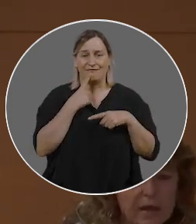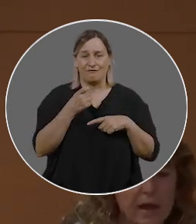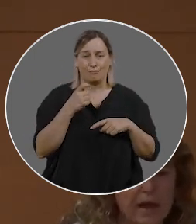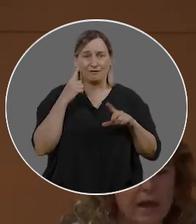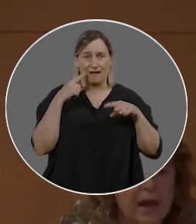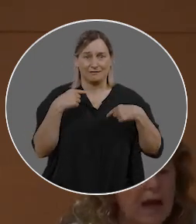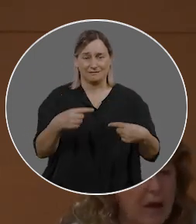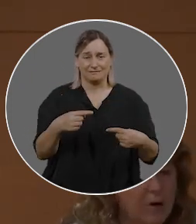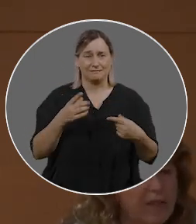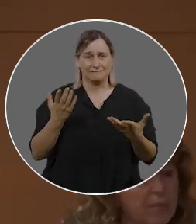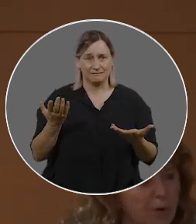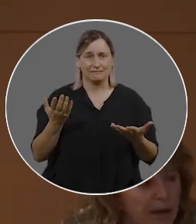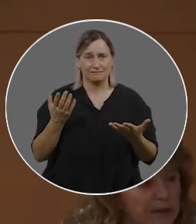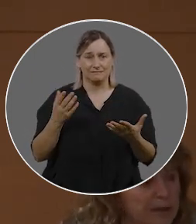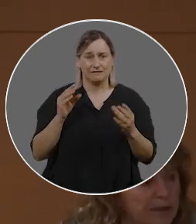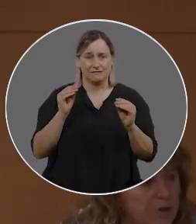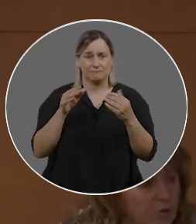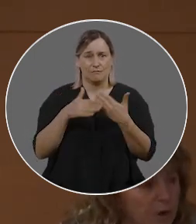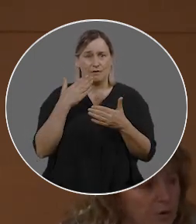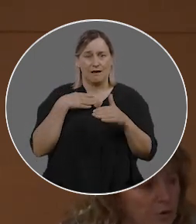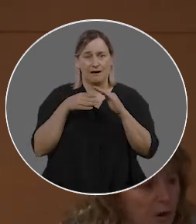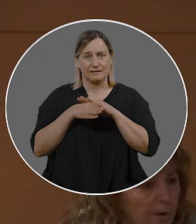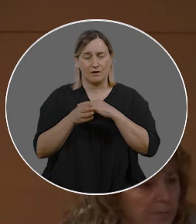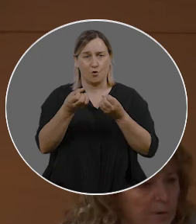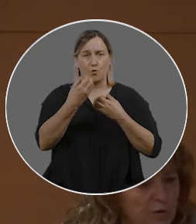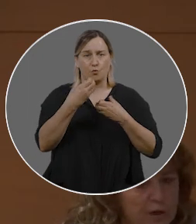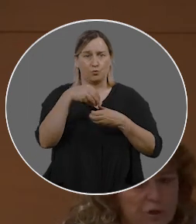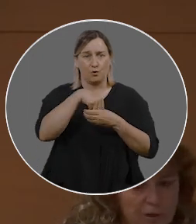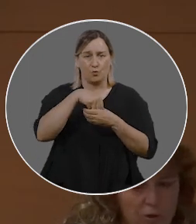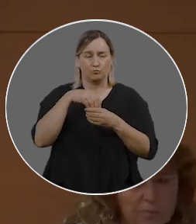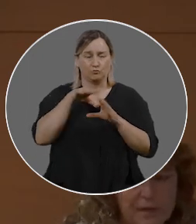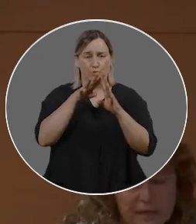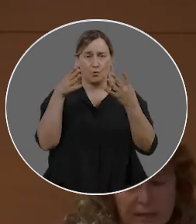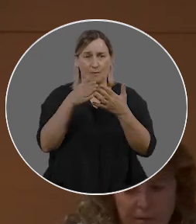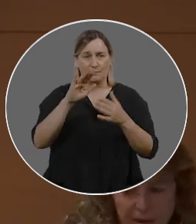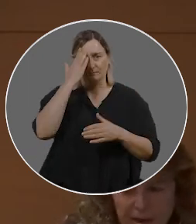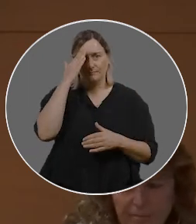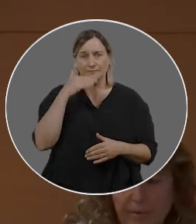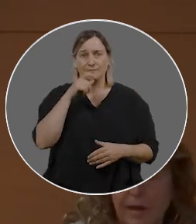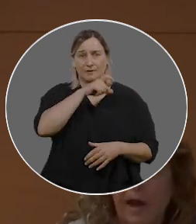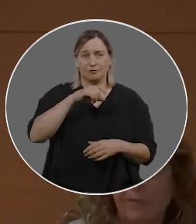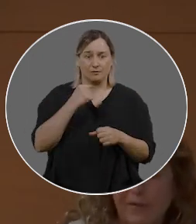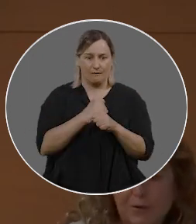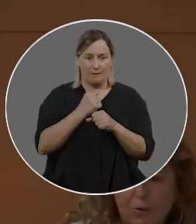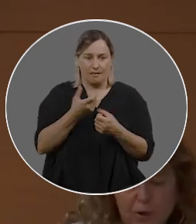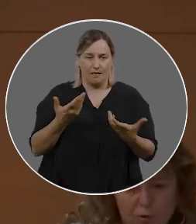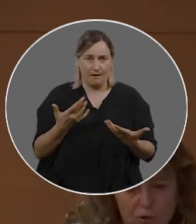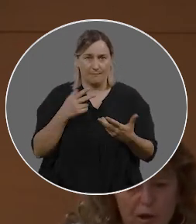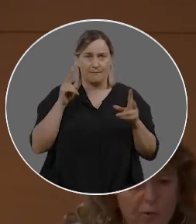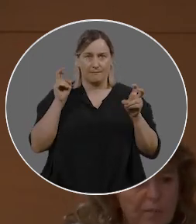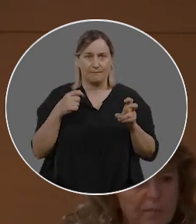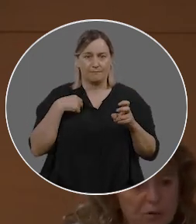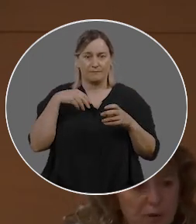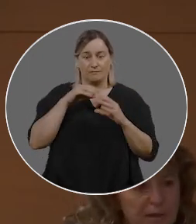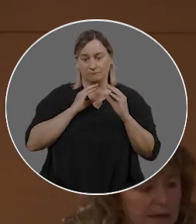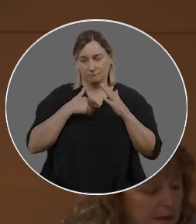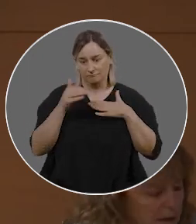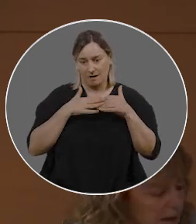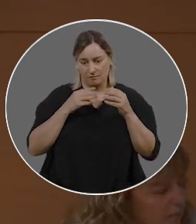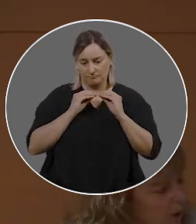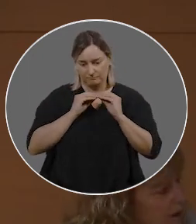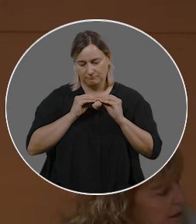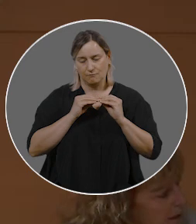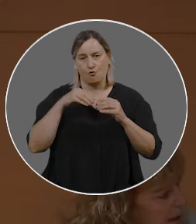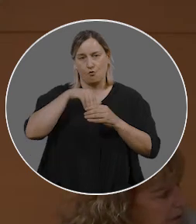tenia a l'hora de poder accedir als continguts d'una web, no? I sobretot pels que treballem en fer els continguts de la web, penso que ha